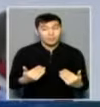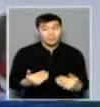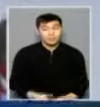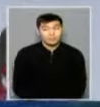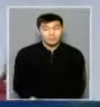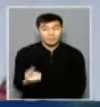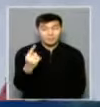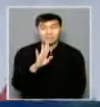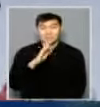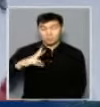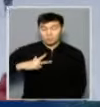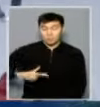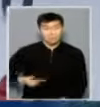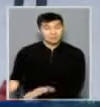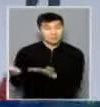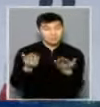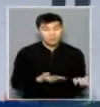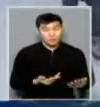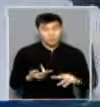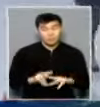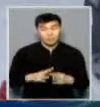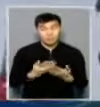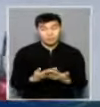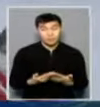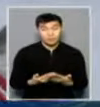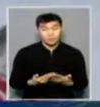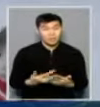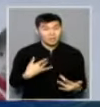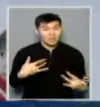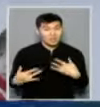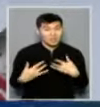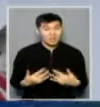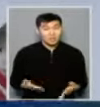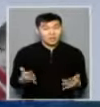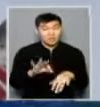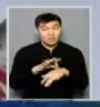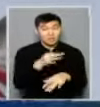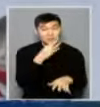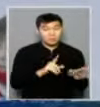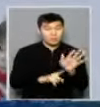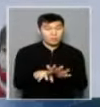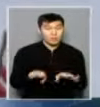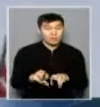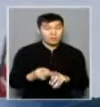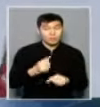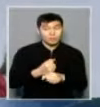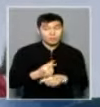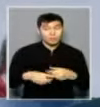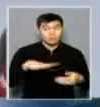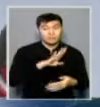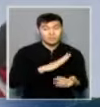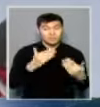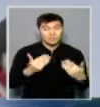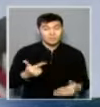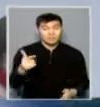бір қызын алып келген екен бұл шараға. Және де шара сіздерге ұнап жатыр ма? Саламатсыздар ма?